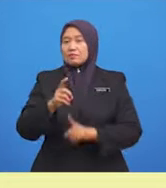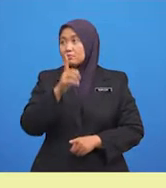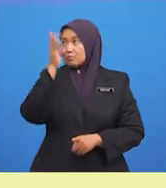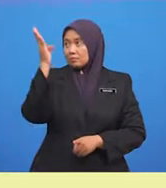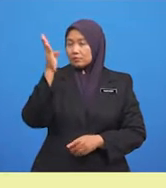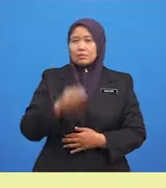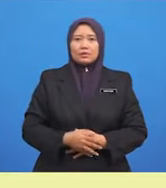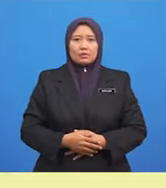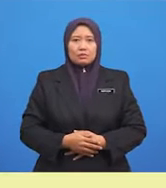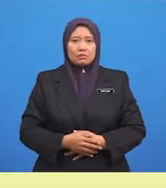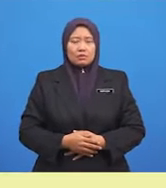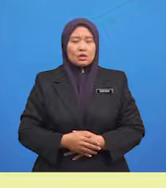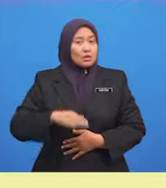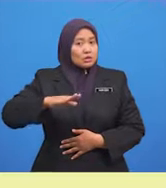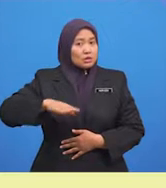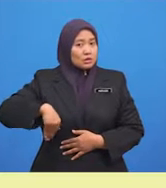berikut.